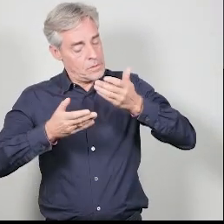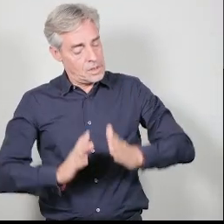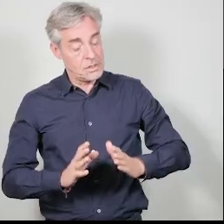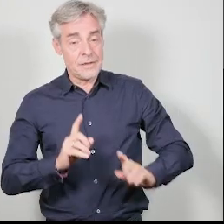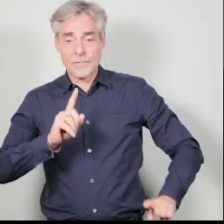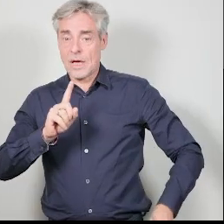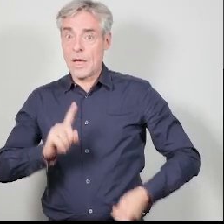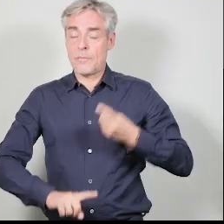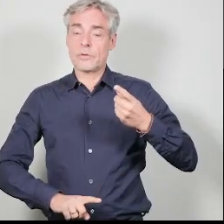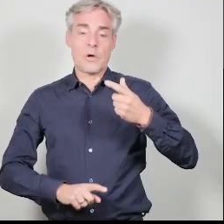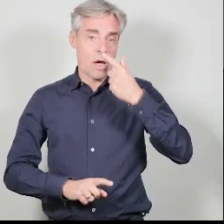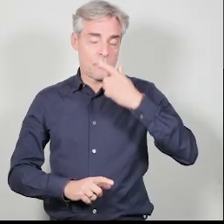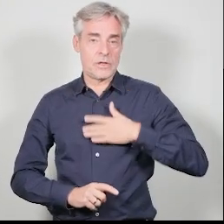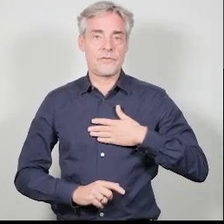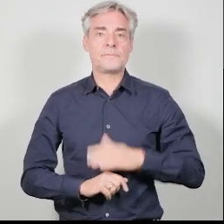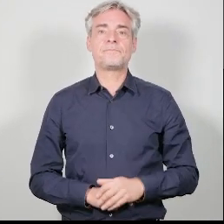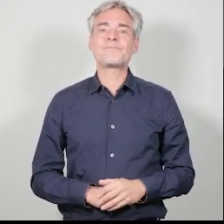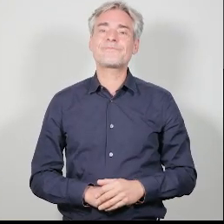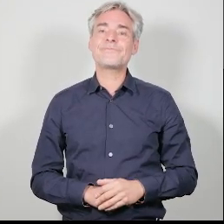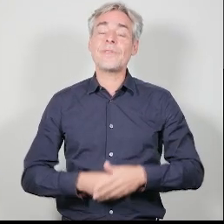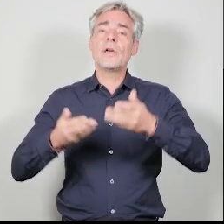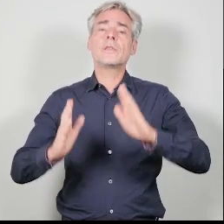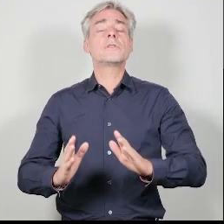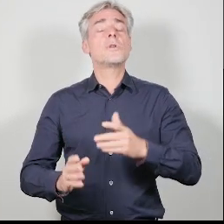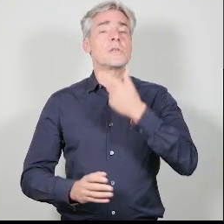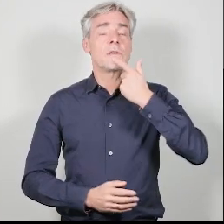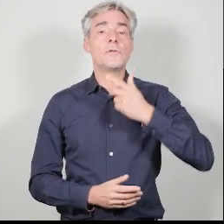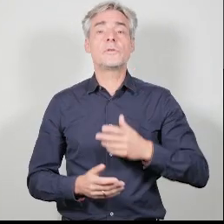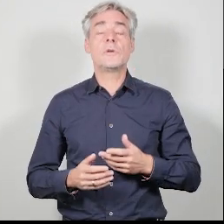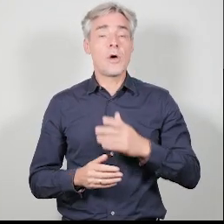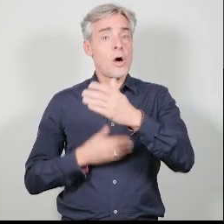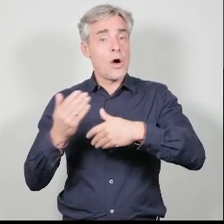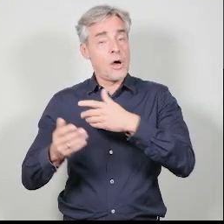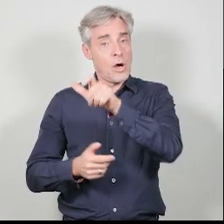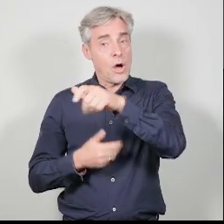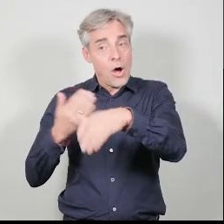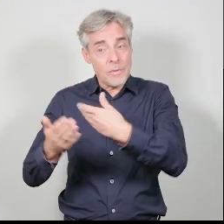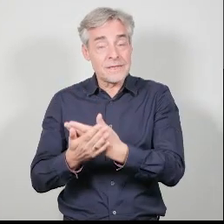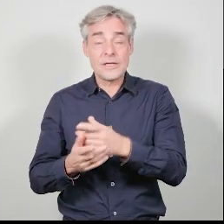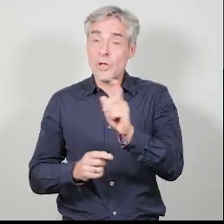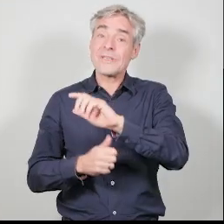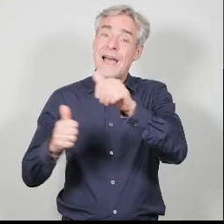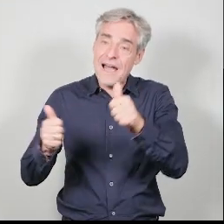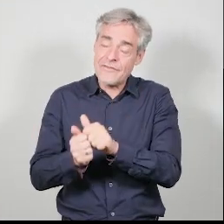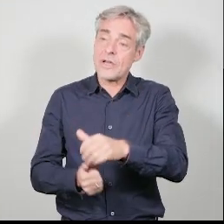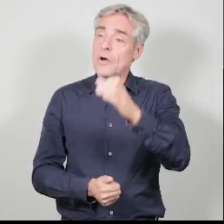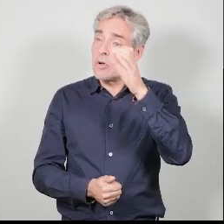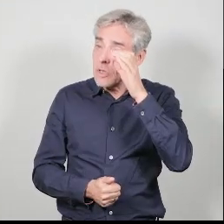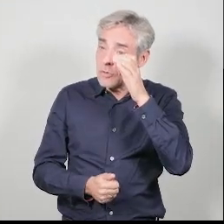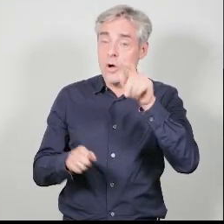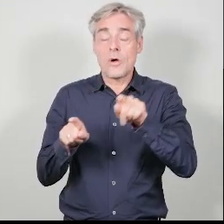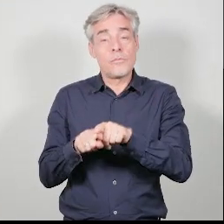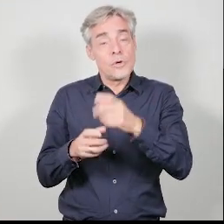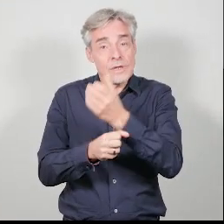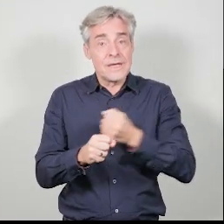élément essentiel, je le trouve. Et cette décision, ce n'est pas forcément décider à sa place, c'est décider avec, en écoutant, et c'est aussi